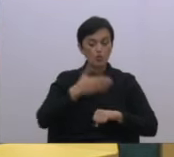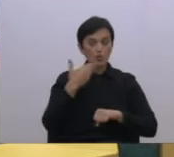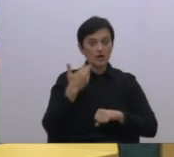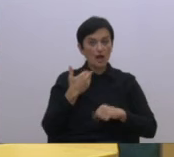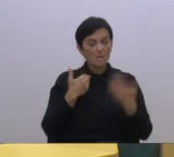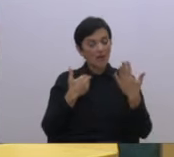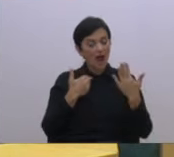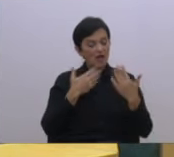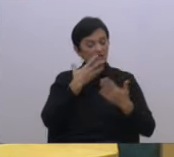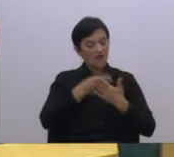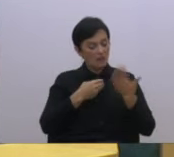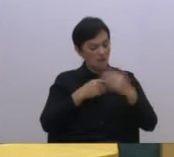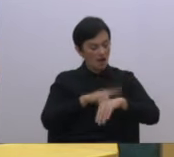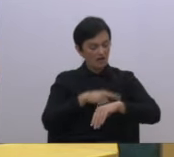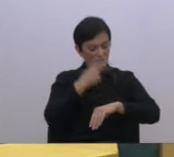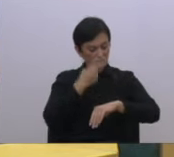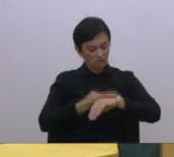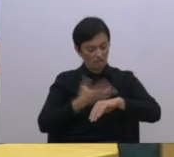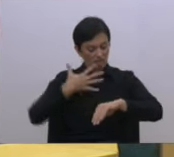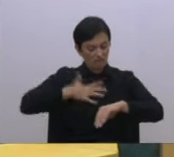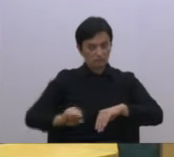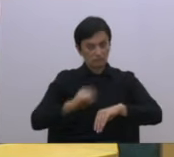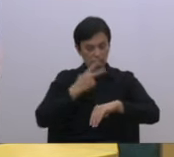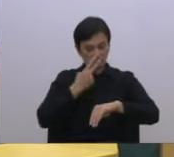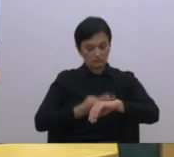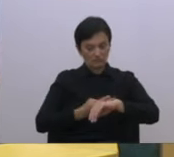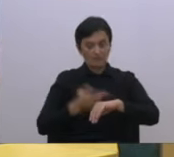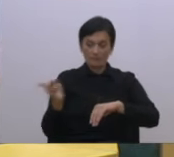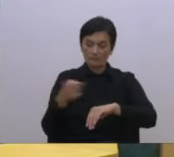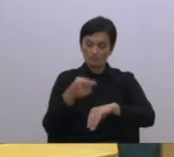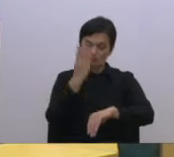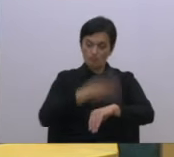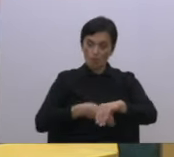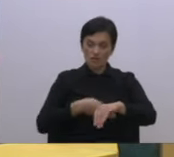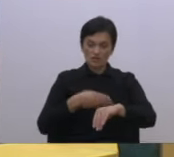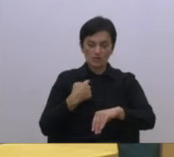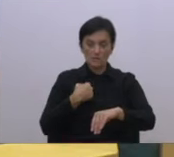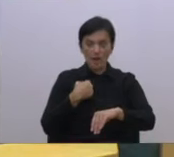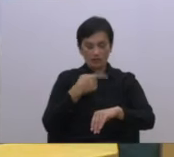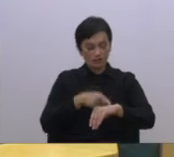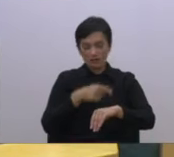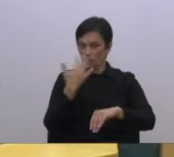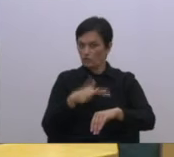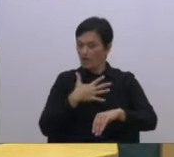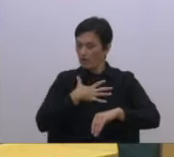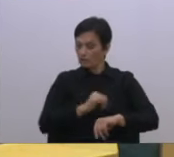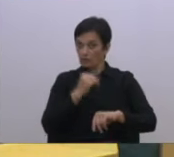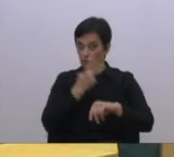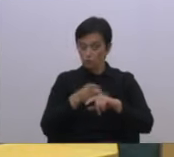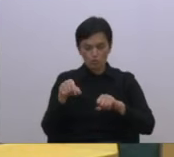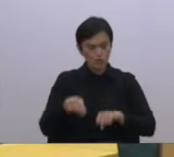ხელი არ მოსწონს თავისი და მობეზდა მისი ყურება და მომაჭერიო, იმიტომ რომ აღარ უნდა თავის მარცხენა ხელი, არ აქვს